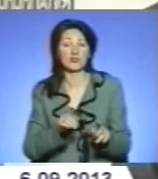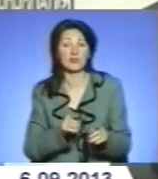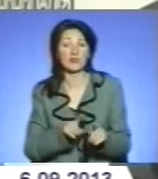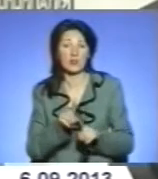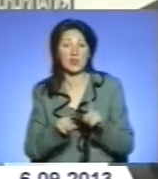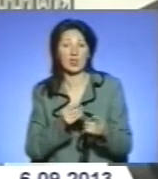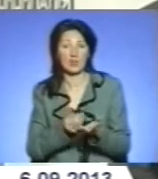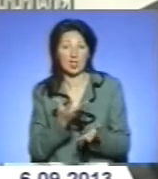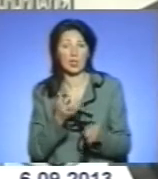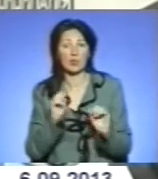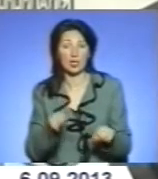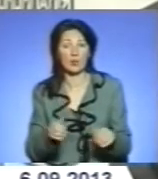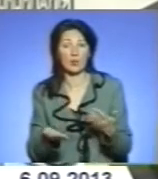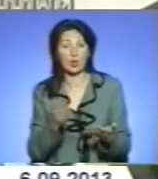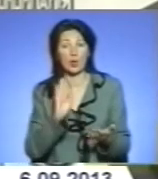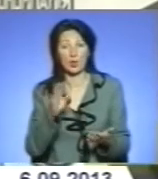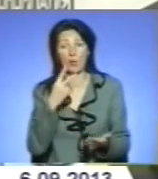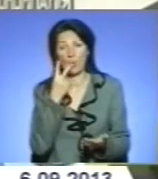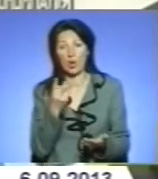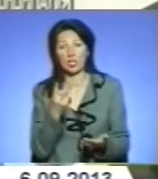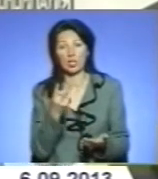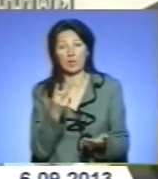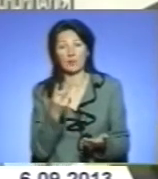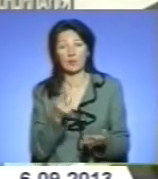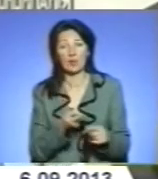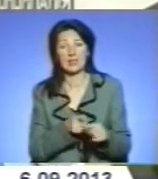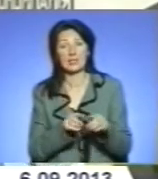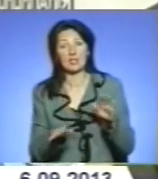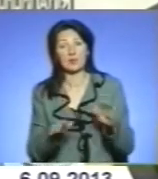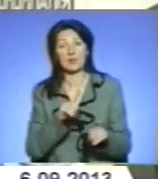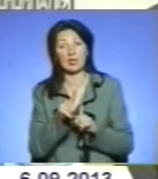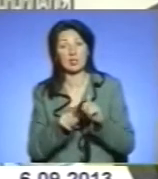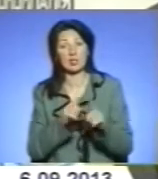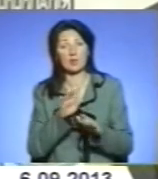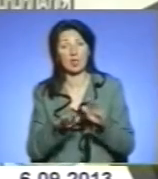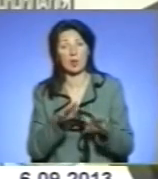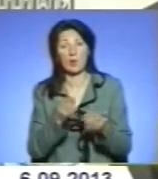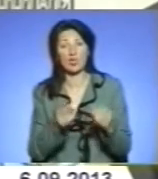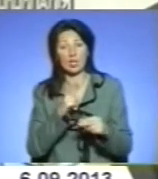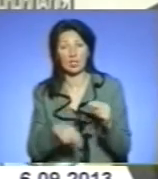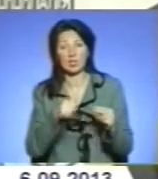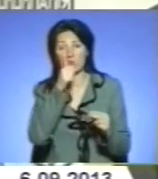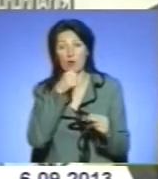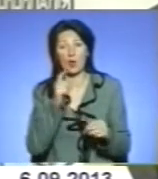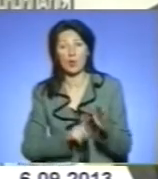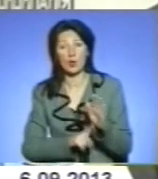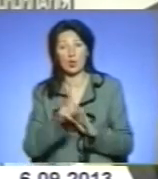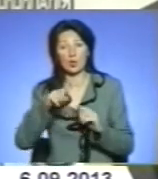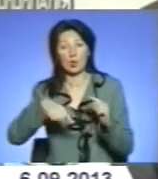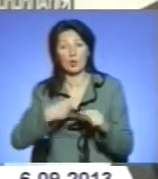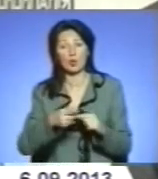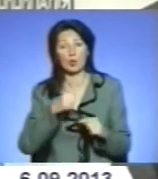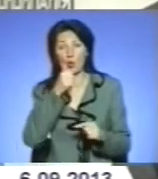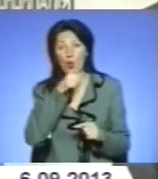десь будемо бачити ці коливання, може в кінці року, може на початок слідуючого року.